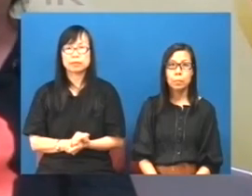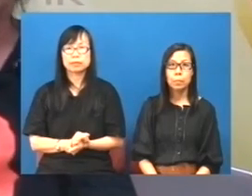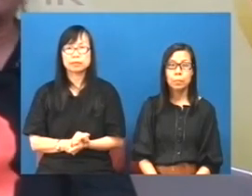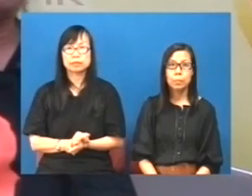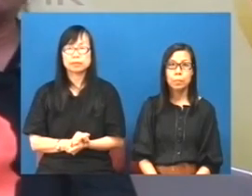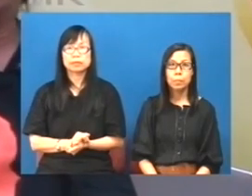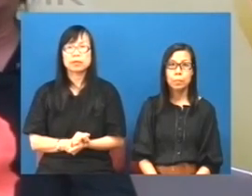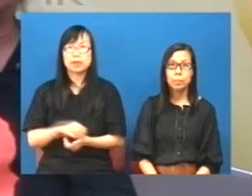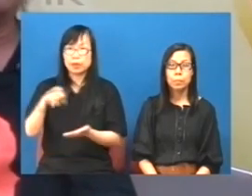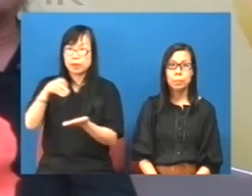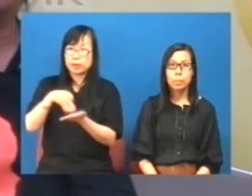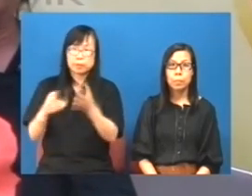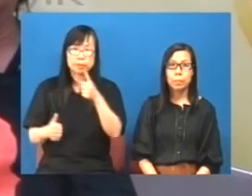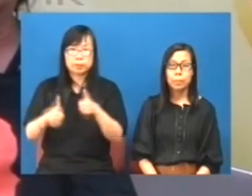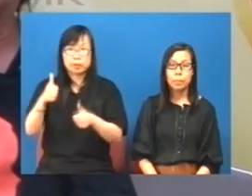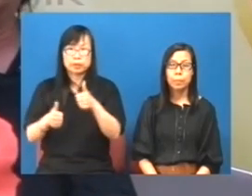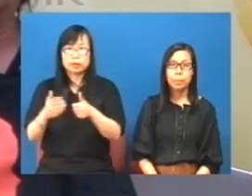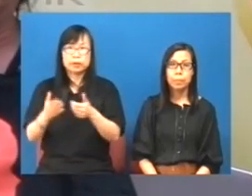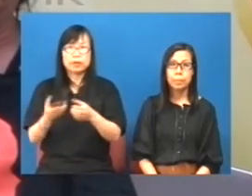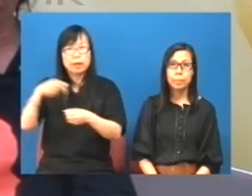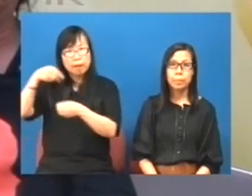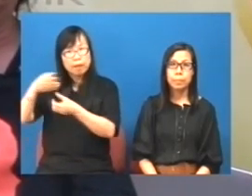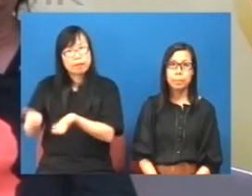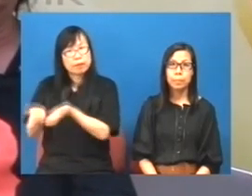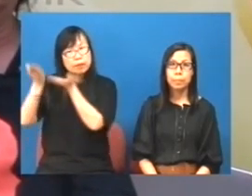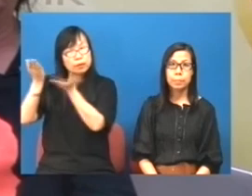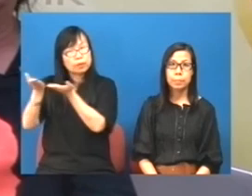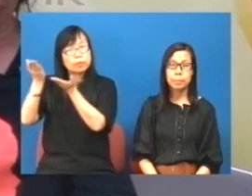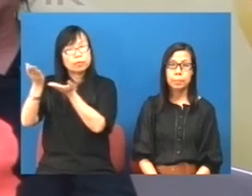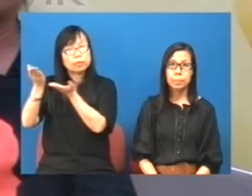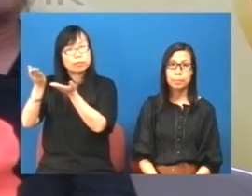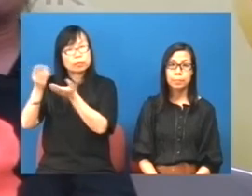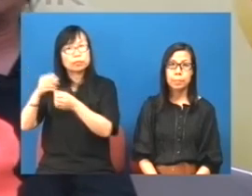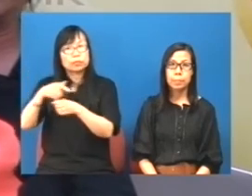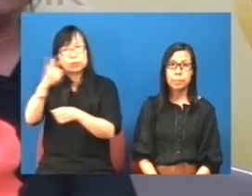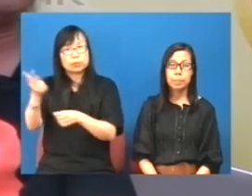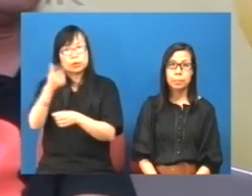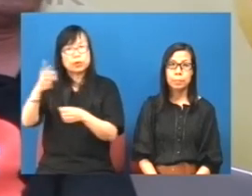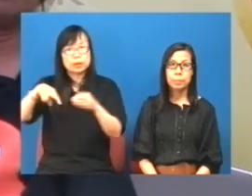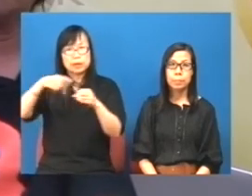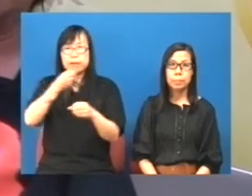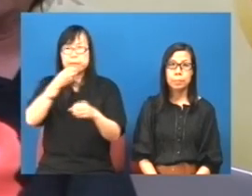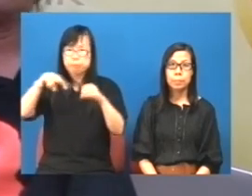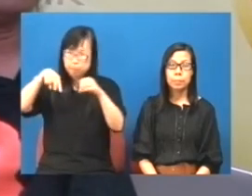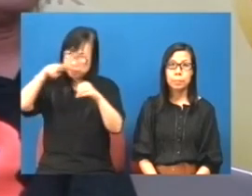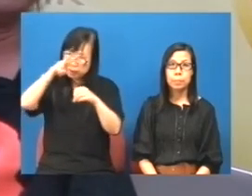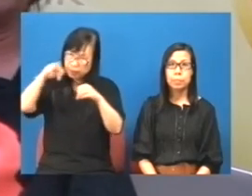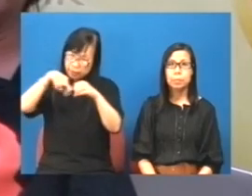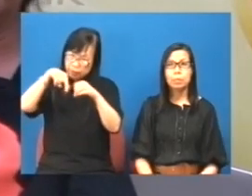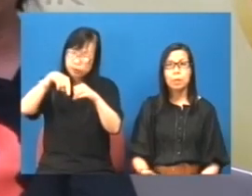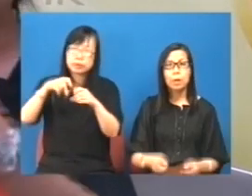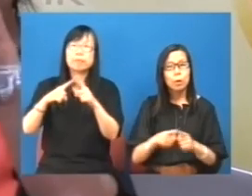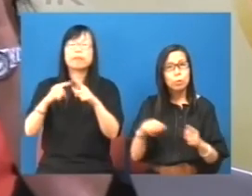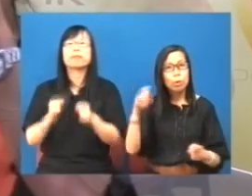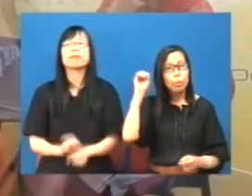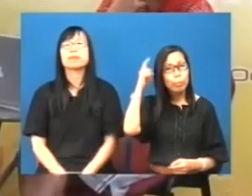高一級的比賽提供一個更加多的球迷去看一些高水準的球賽嘩 長